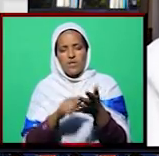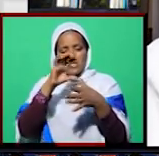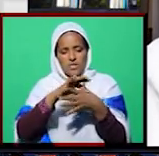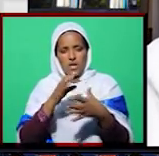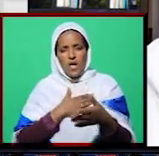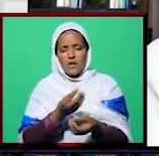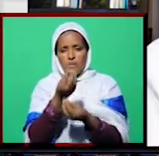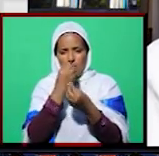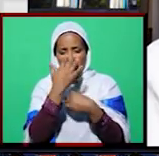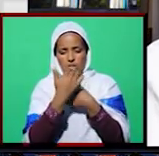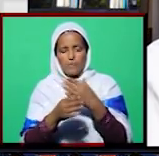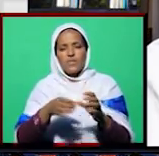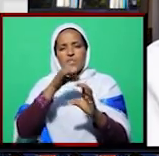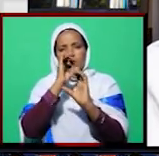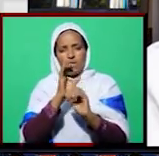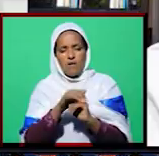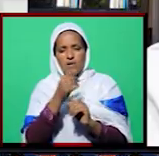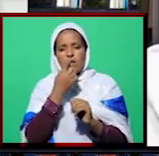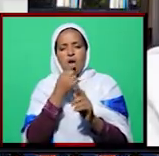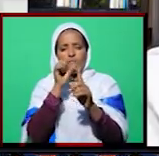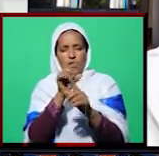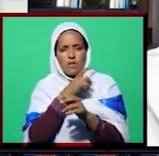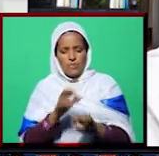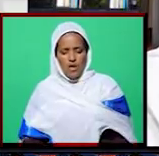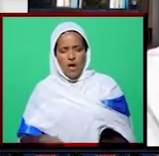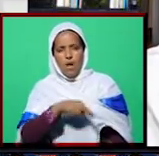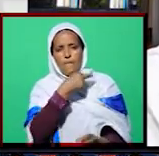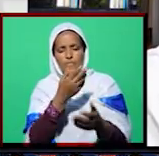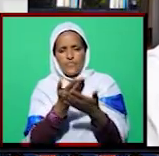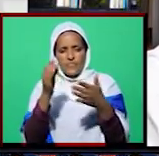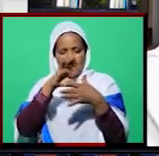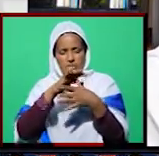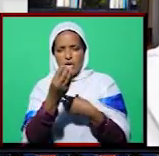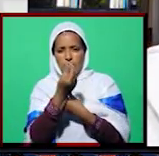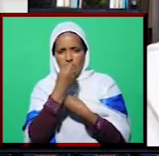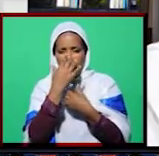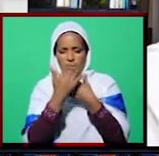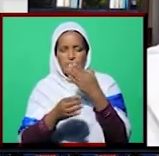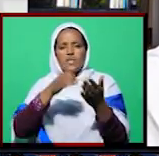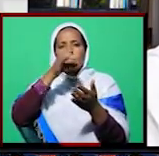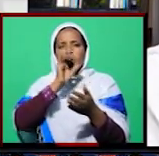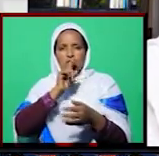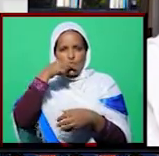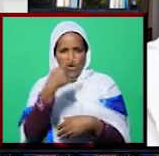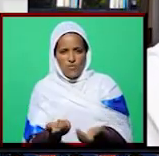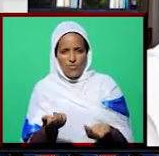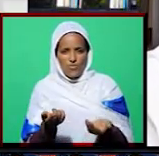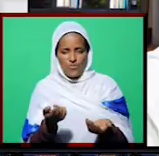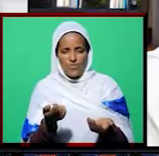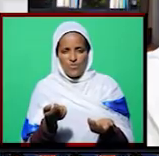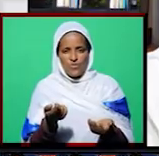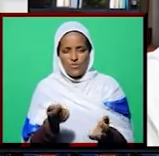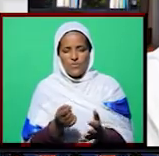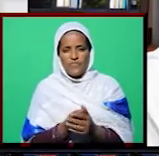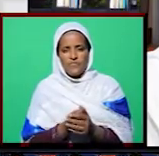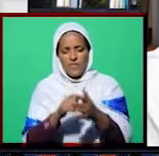ስጋ ወሰት የደመ። ይህ እኮ የከንፈር አይደለም፣ የውስጥ የሃይማኖት ጉዳይ እኮ ነው። ስጋዬን የበላ ደሜን የጠጣ ነው እኮ